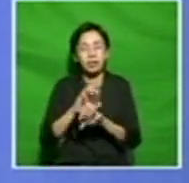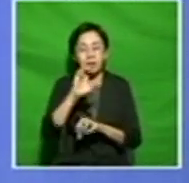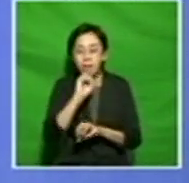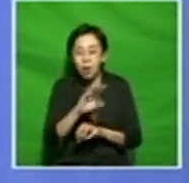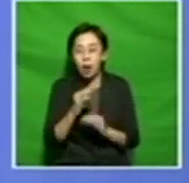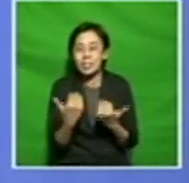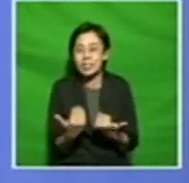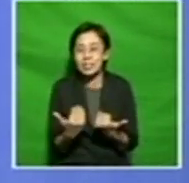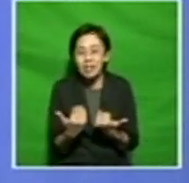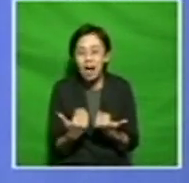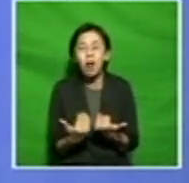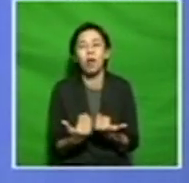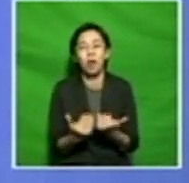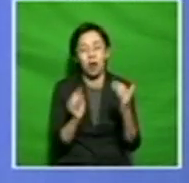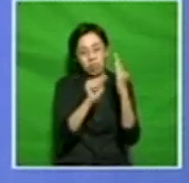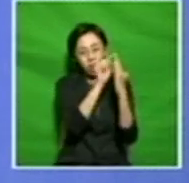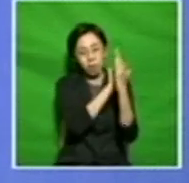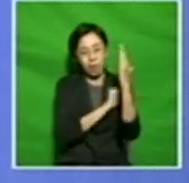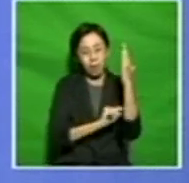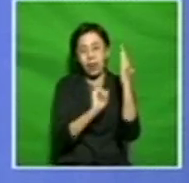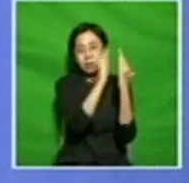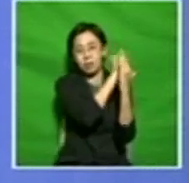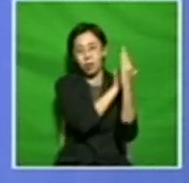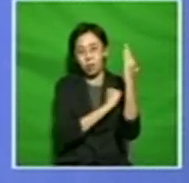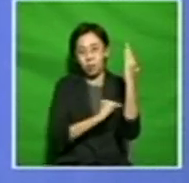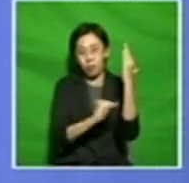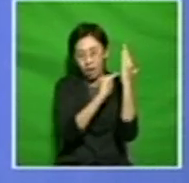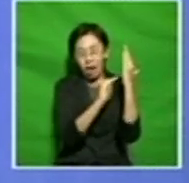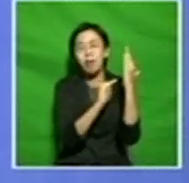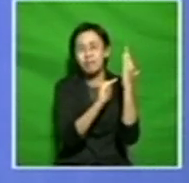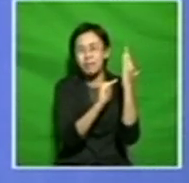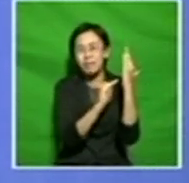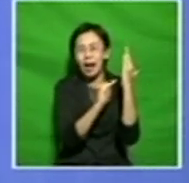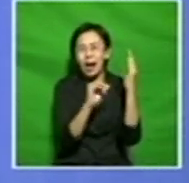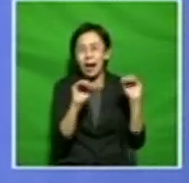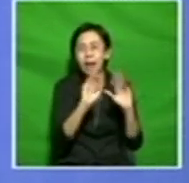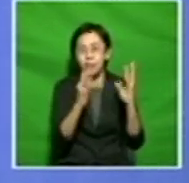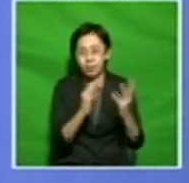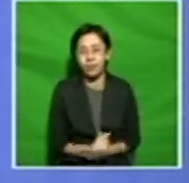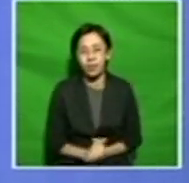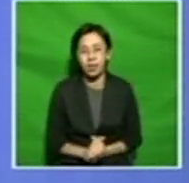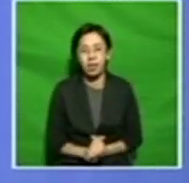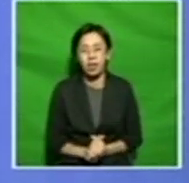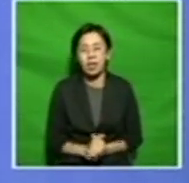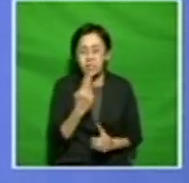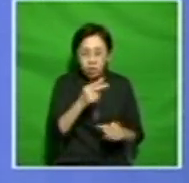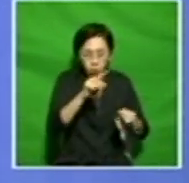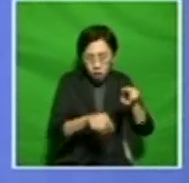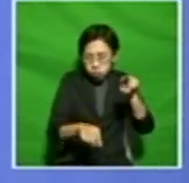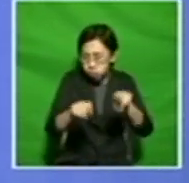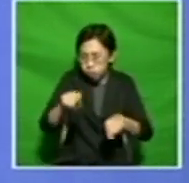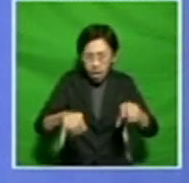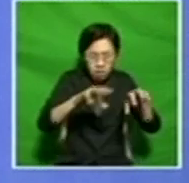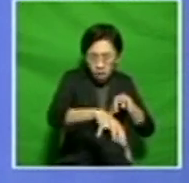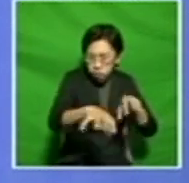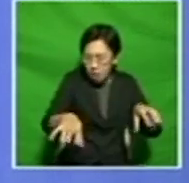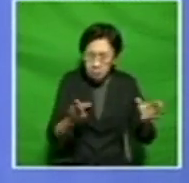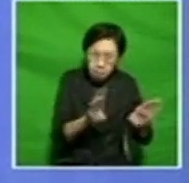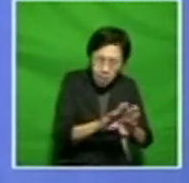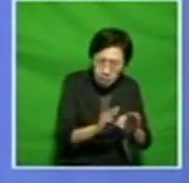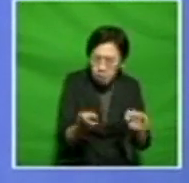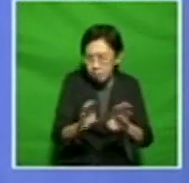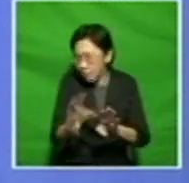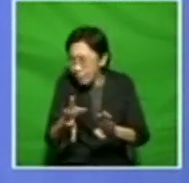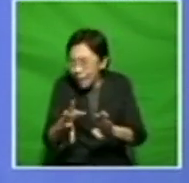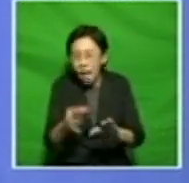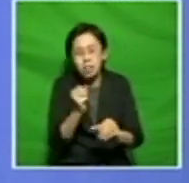านี้ได้สั่งเกือบหมดทุกจังหวัดแล้วเพียงแต่ว่าสถานที่นั้นยังลักลั่นแตกต่างกันอยู่ก็ขอให้ไป